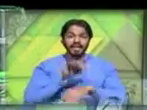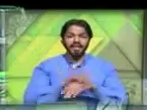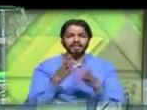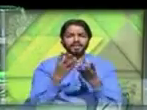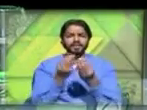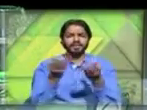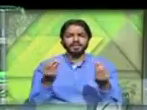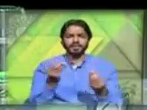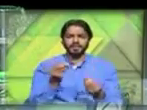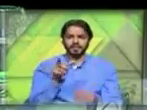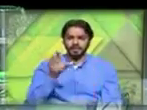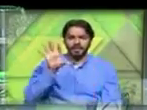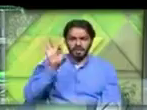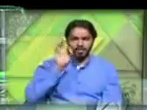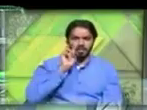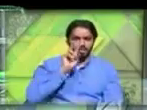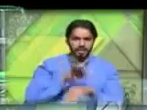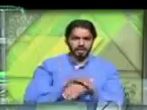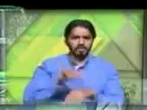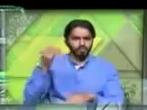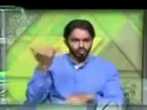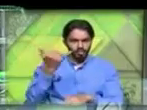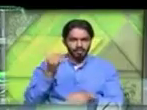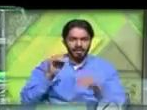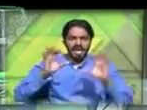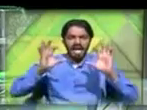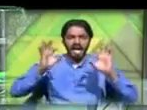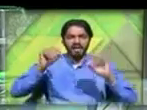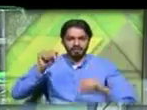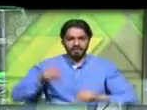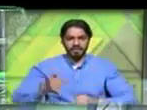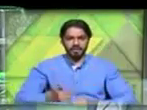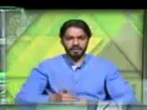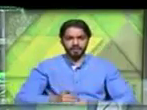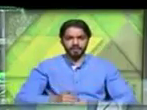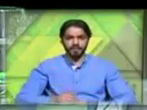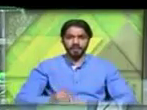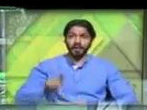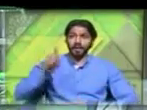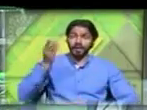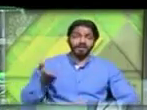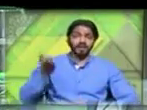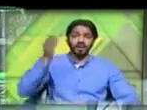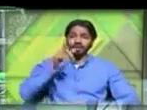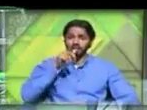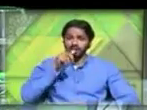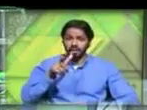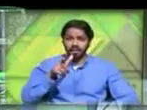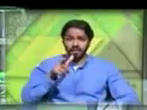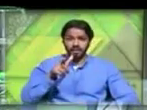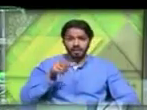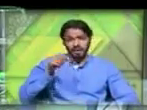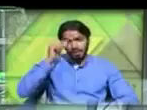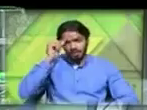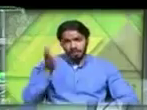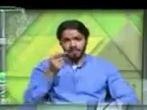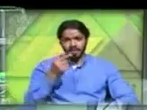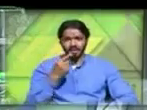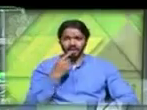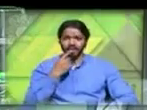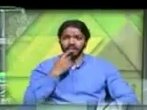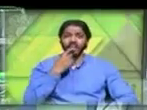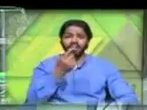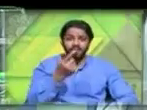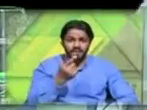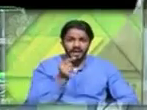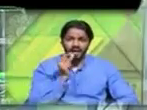أن استهللتها بهذا الدليل القرآني البديع. دورك. ما يلفظ من قول إلا لديه رقيب عتيد.